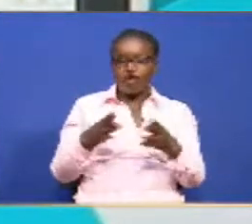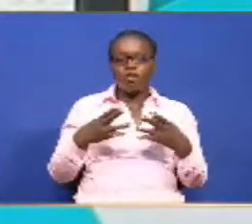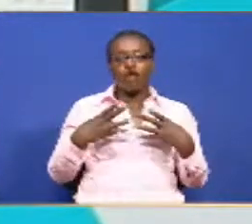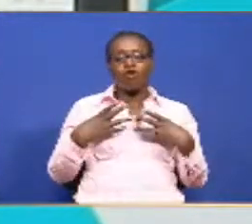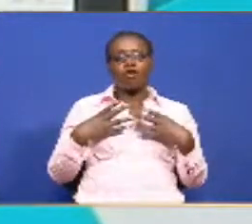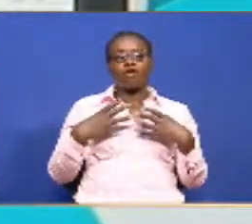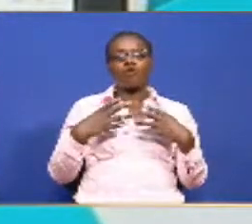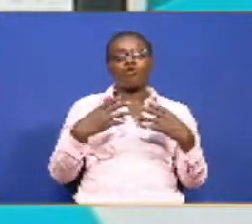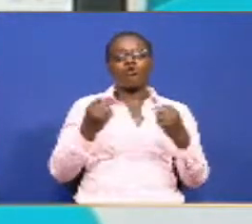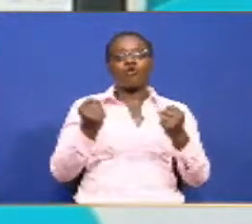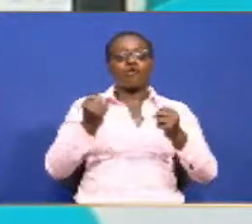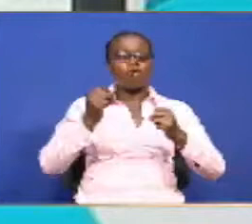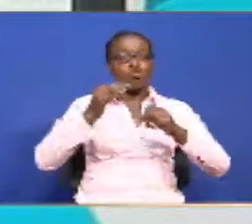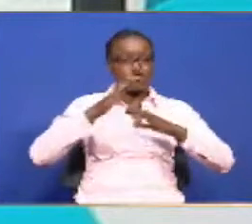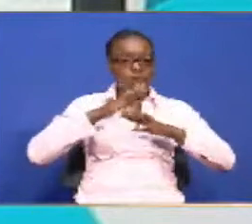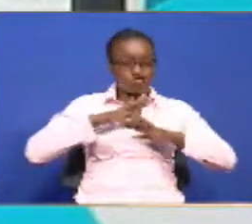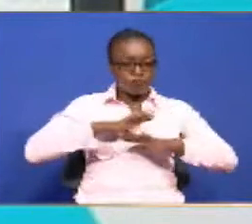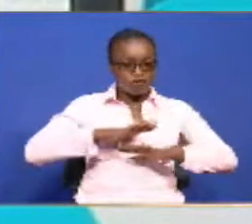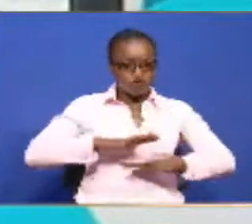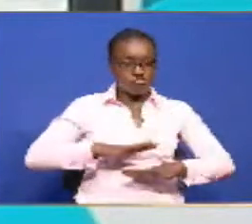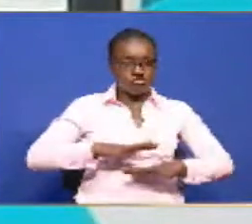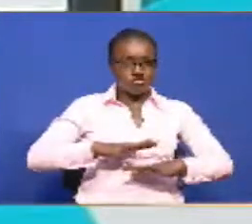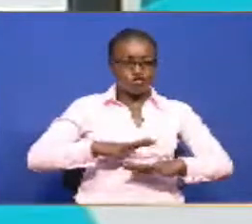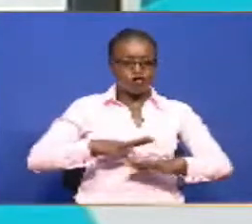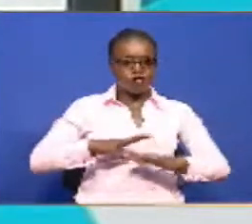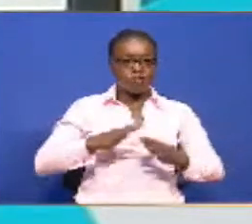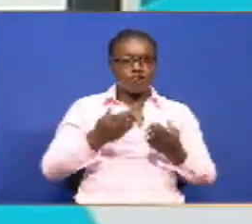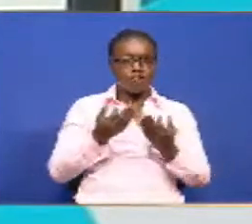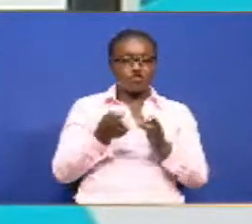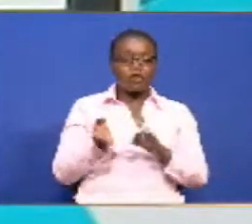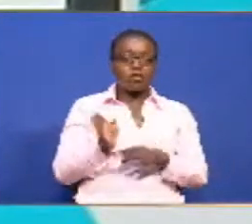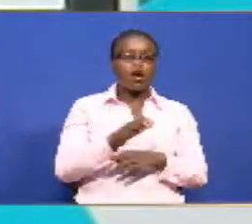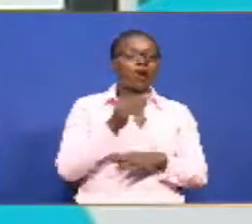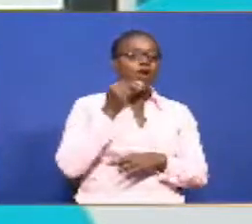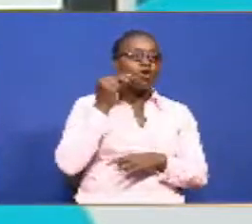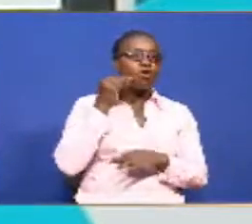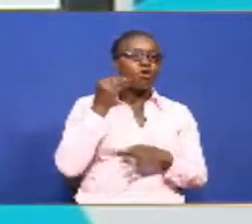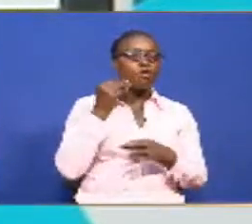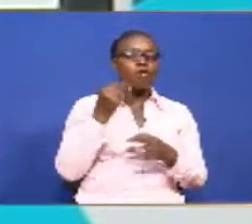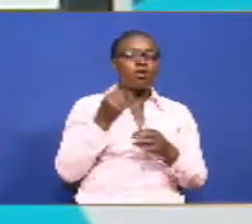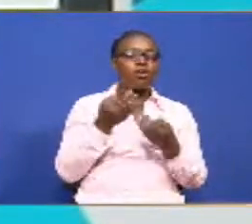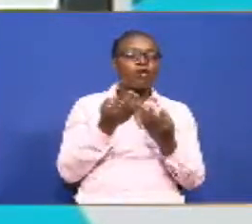wakiruhusiwa kuondoka kwenda nyumbani kwa sababu wamepona. Lakini